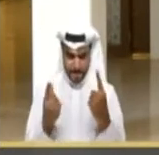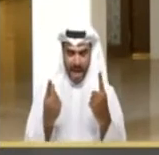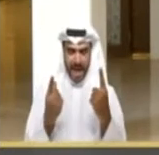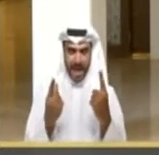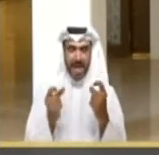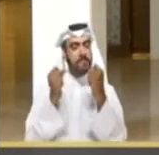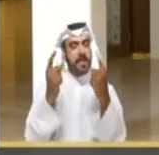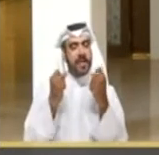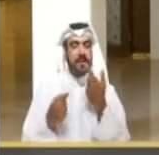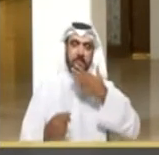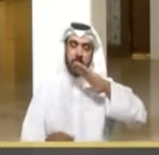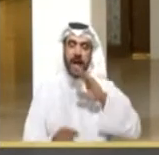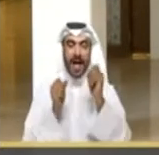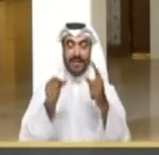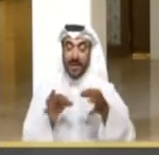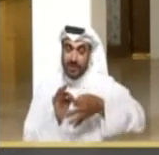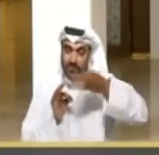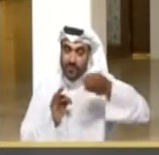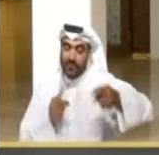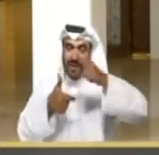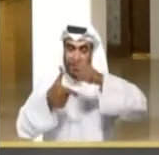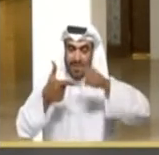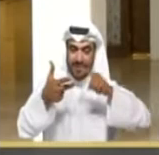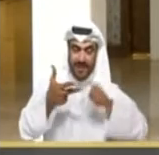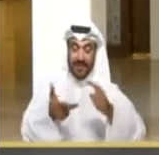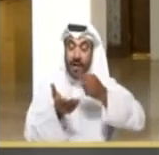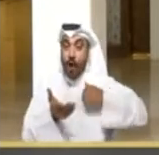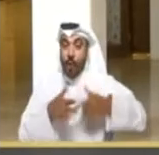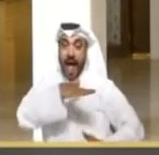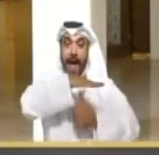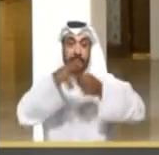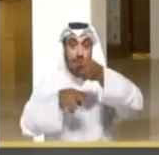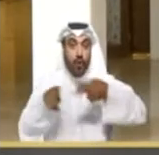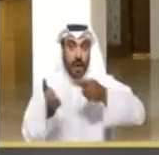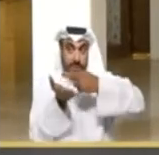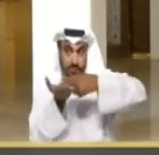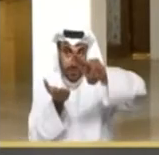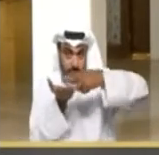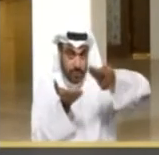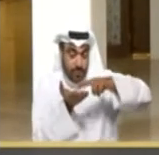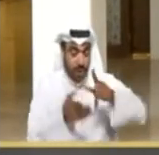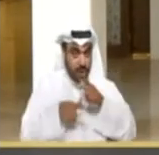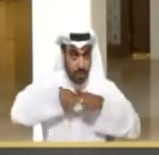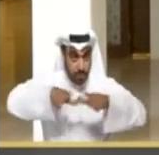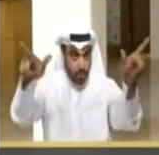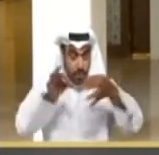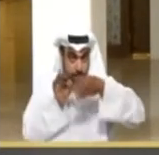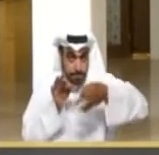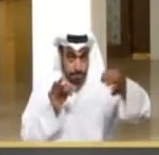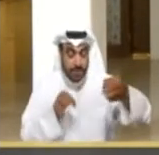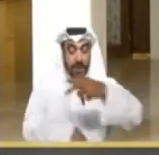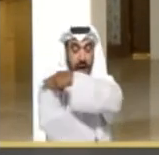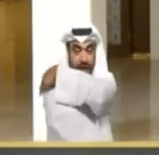عدة أمور، كان من أبرز هذه الأمور هو رسالة حضرة صاحب السمو أمير البلاد الشيخ صباح الأحمد الجابر